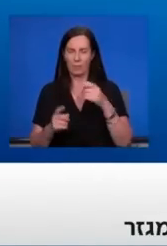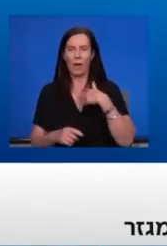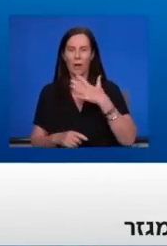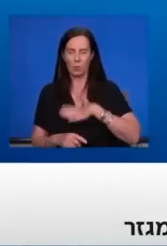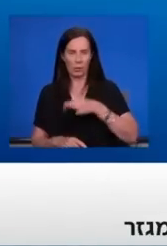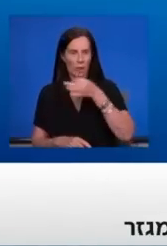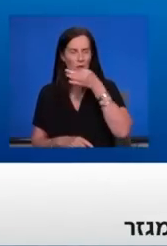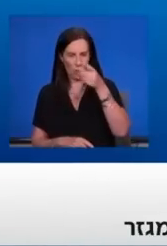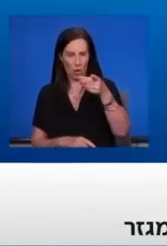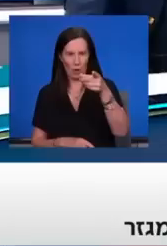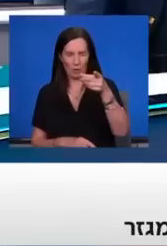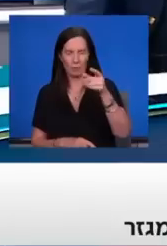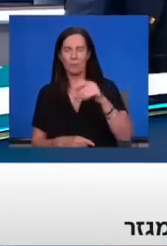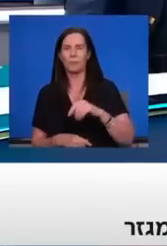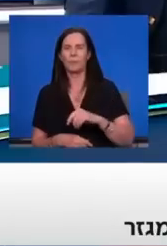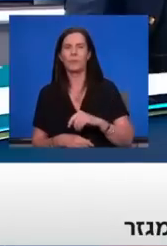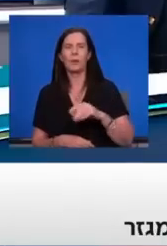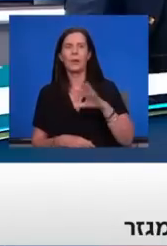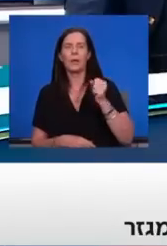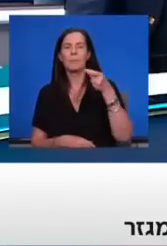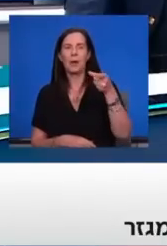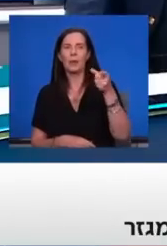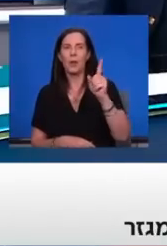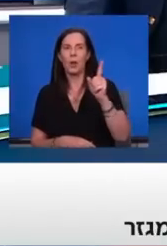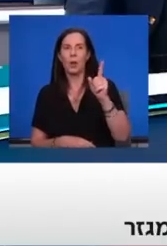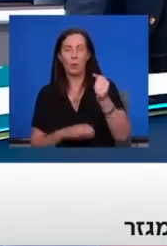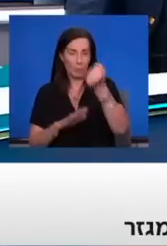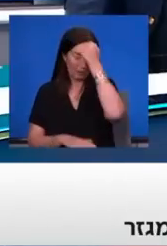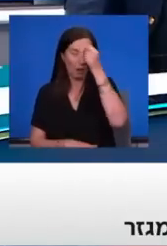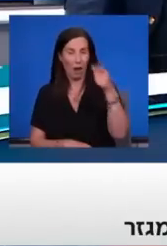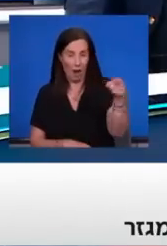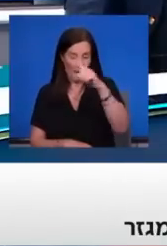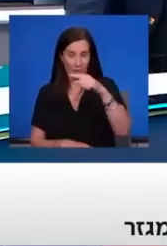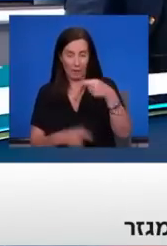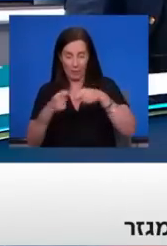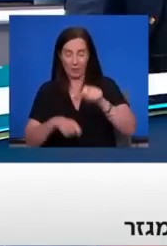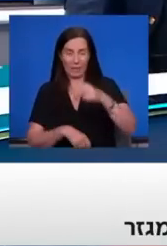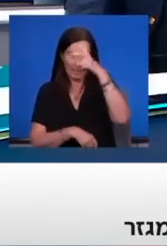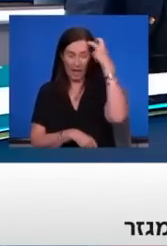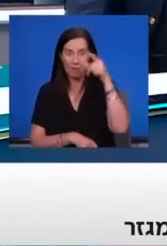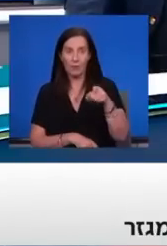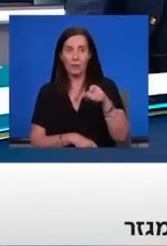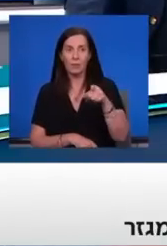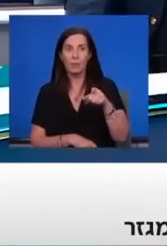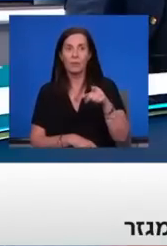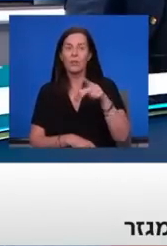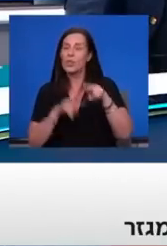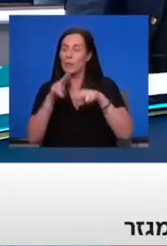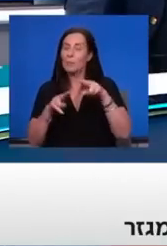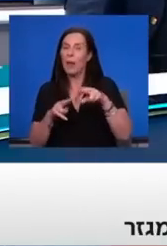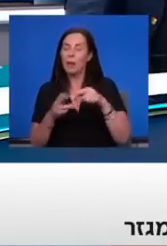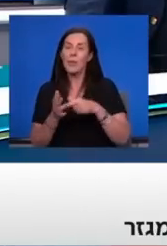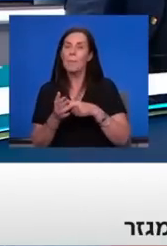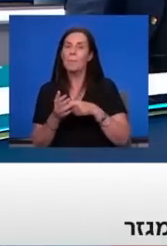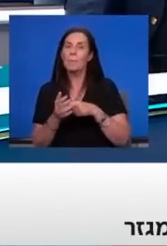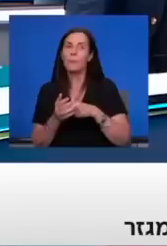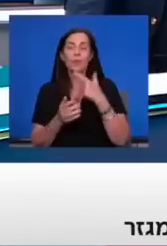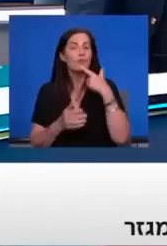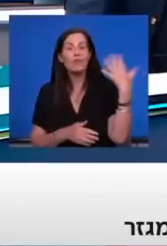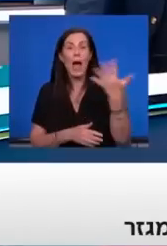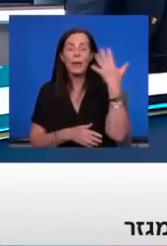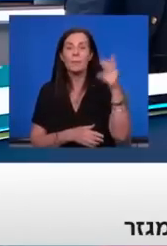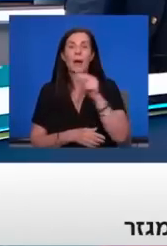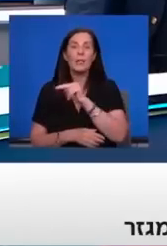את חבר הכנסת אחמד טיבי, אם אתה לא מכה על חטא, אתה וכל החברי הכנסת הערבים, שעסקתם וקידשתם שנים את